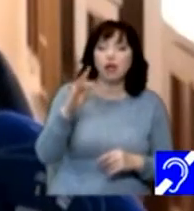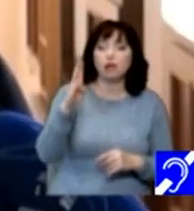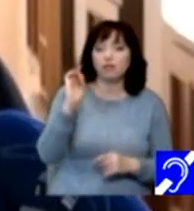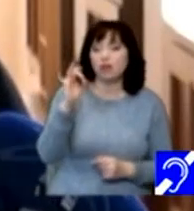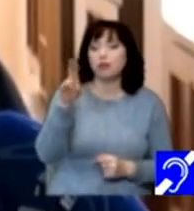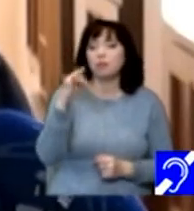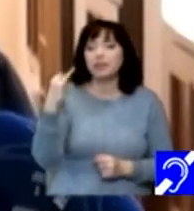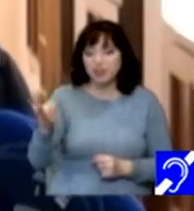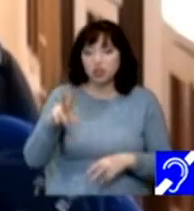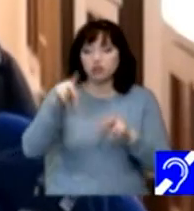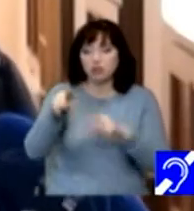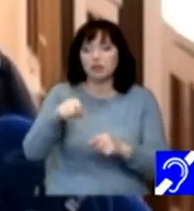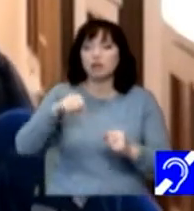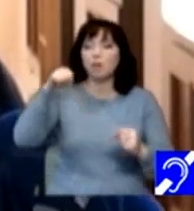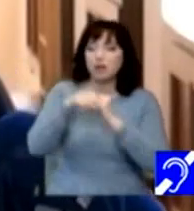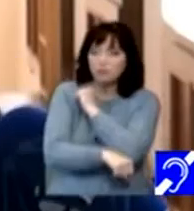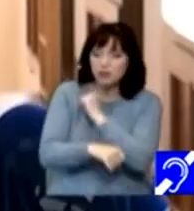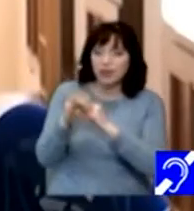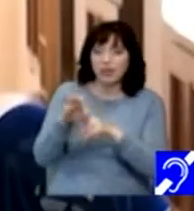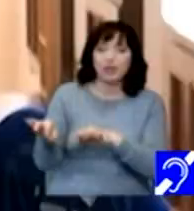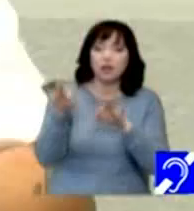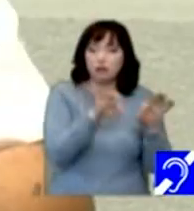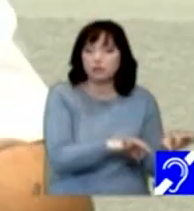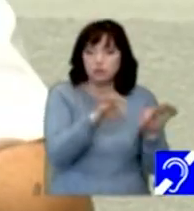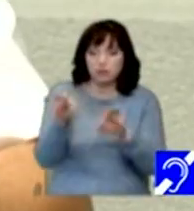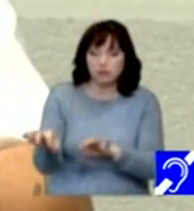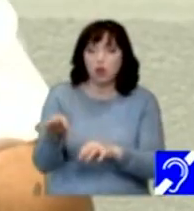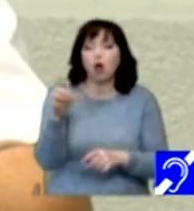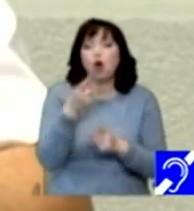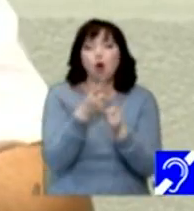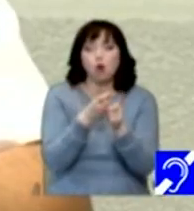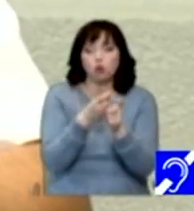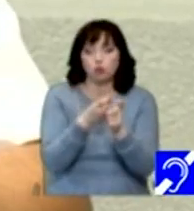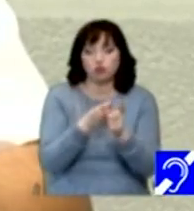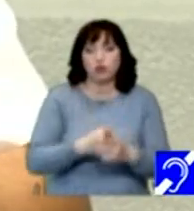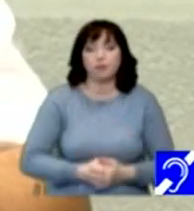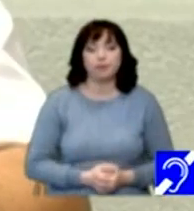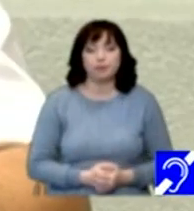țin de înscenarea unui viol și transport ilegal de muniție.